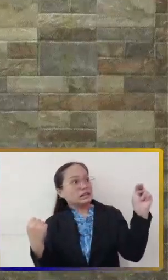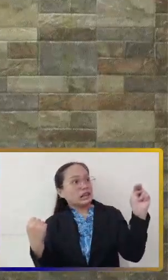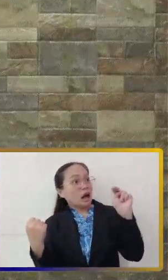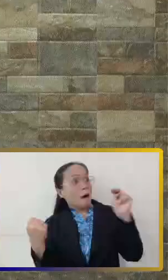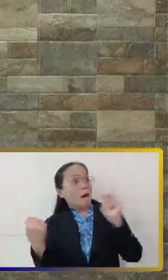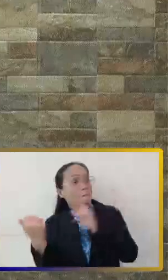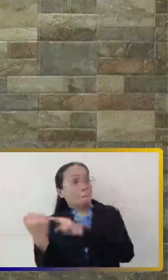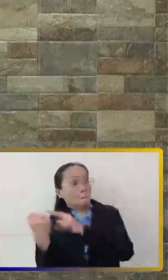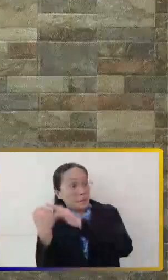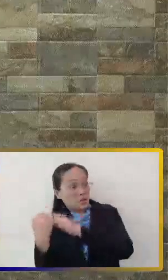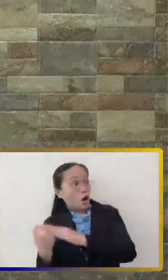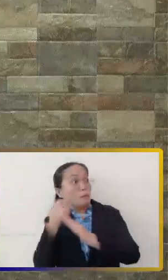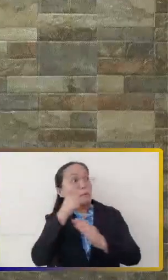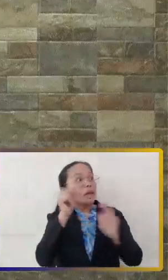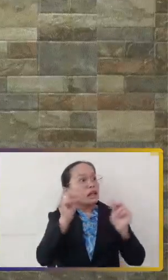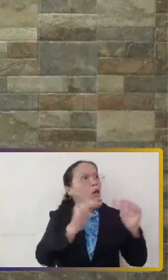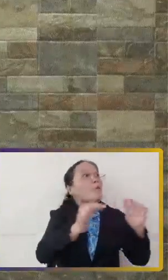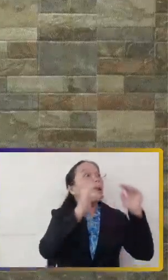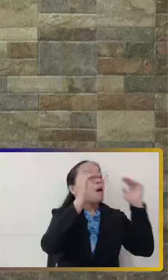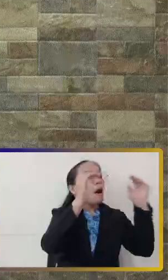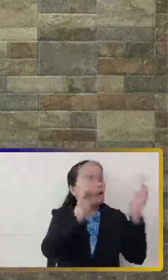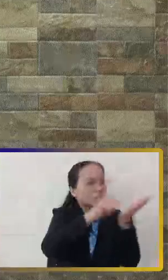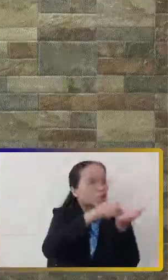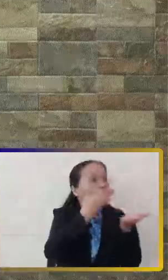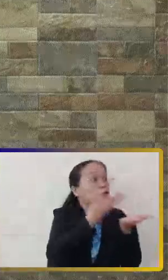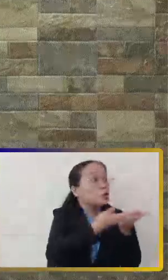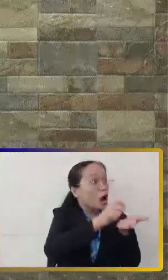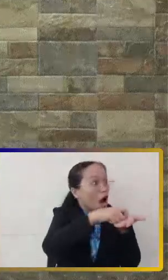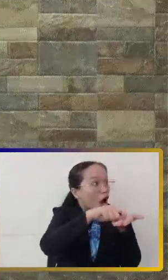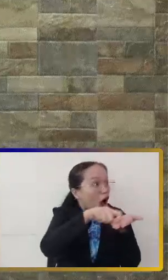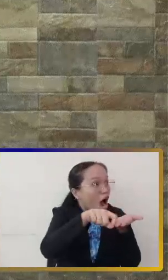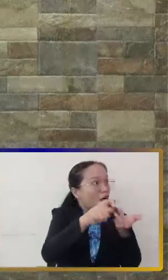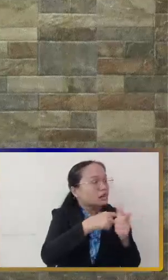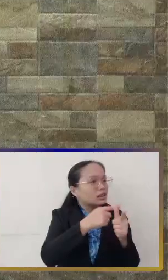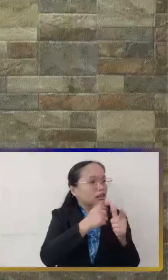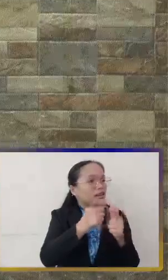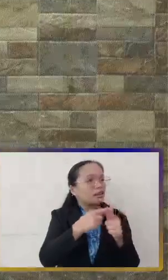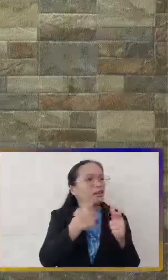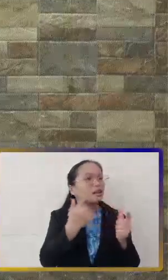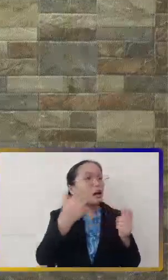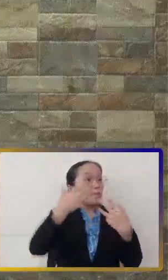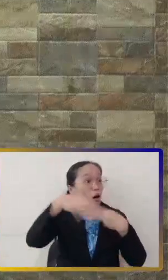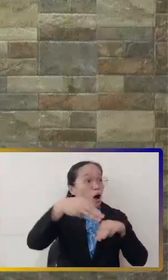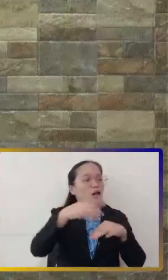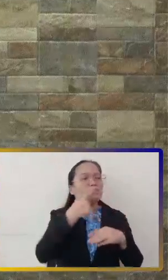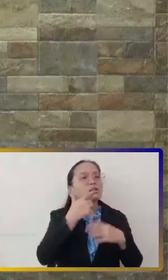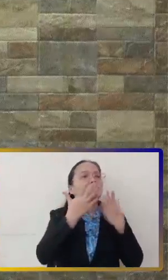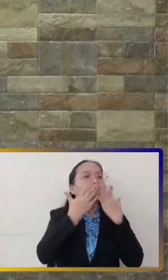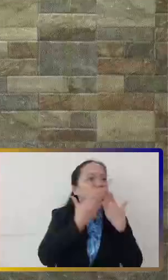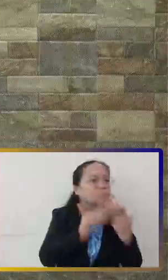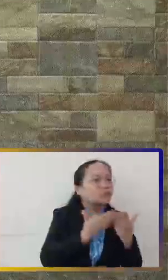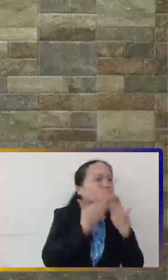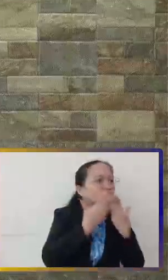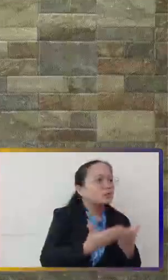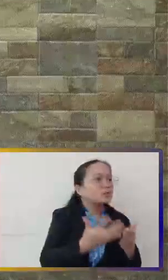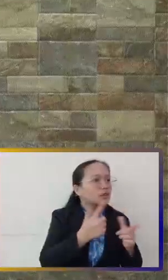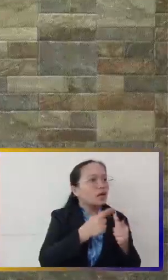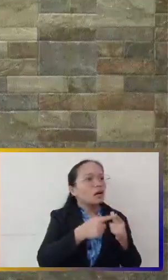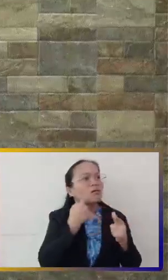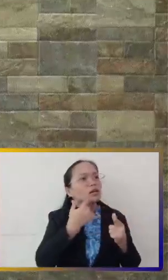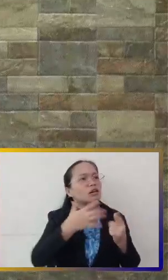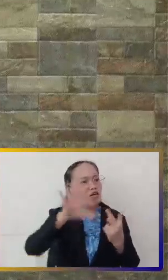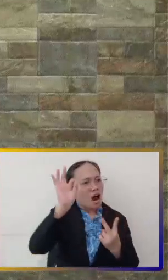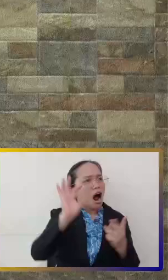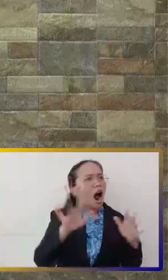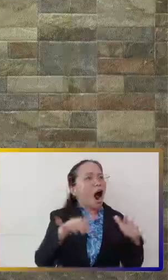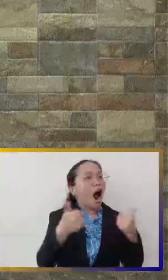Tapos binalikan naman po ako ng J-Will Mall Administration. Pinasalamatan ako. At sabi niya, titignan namin kung paano